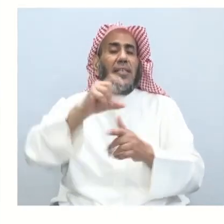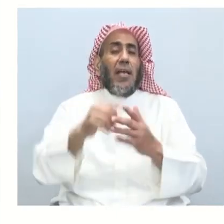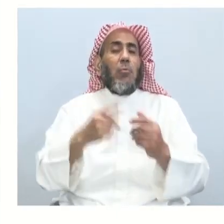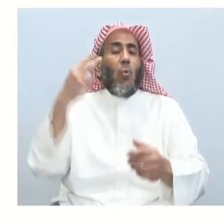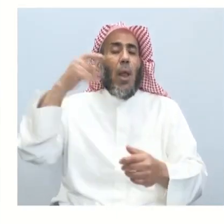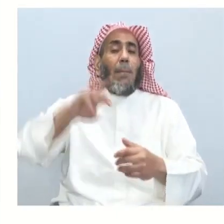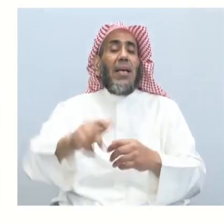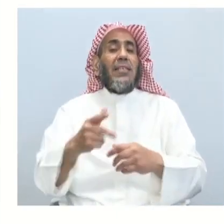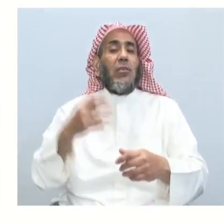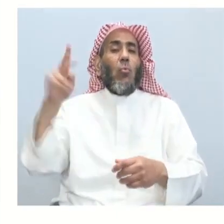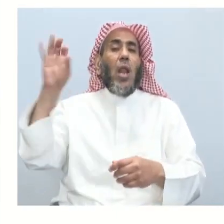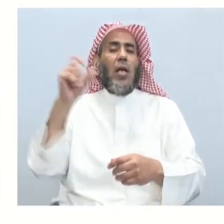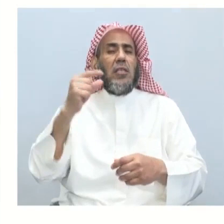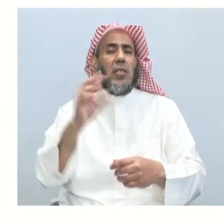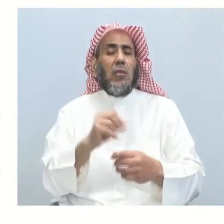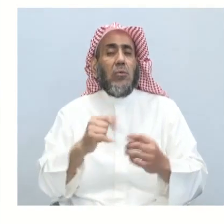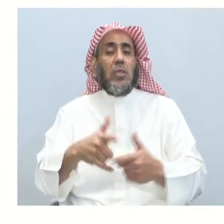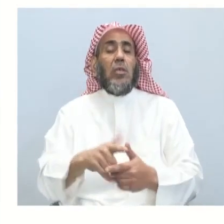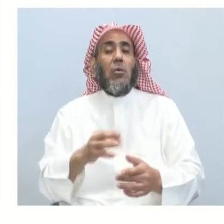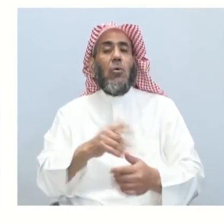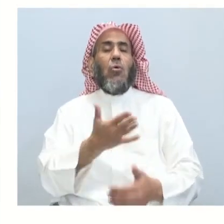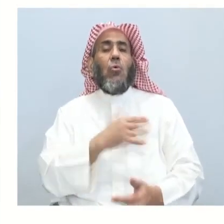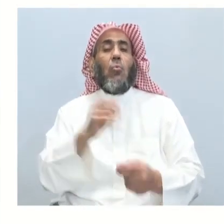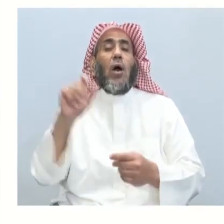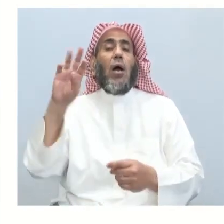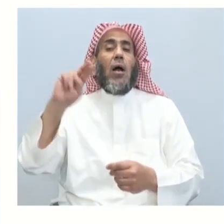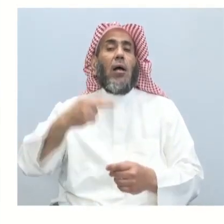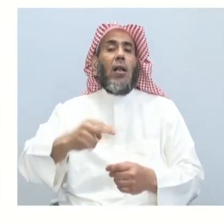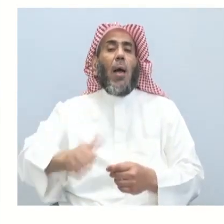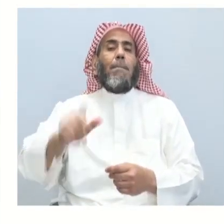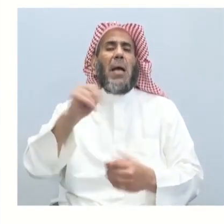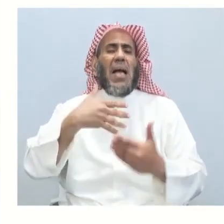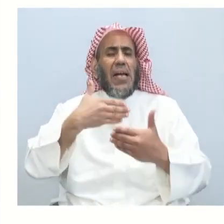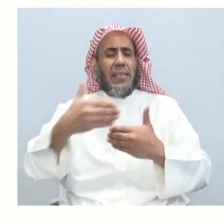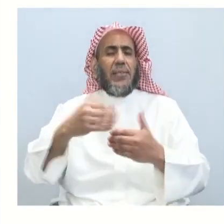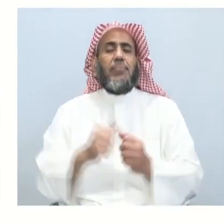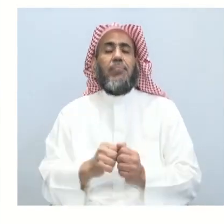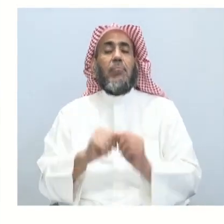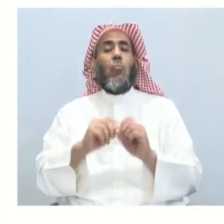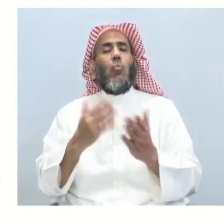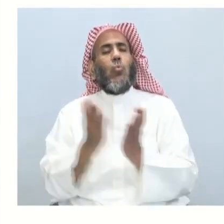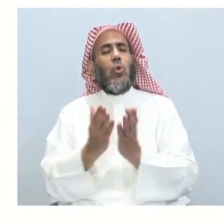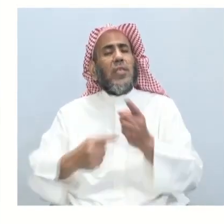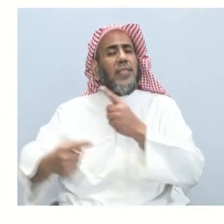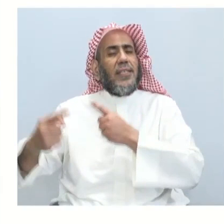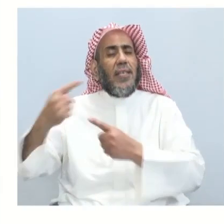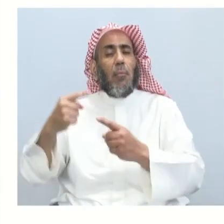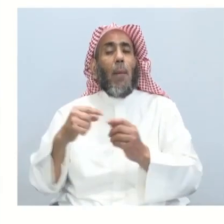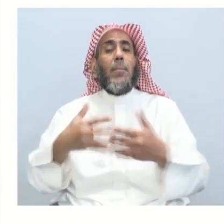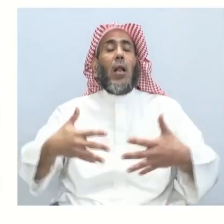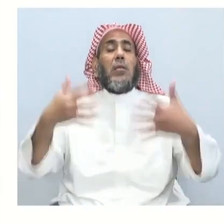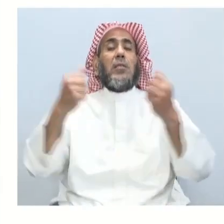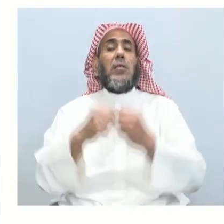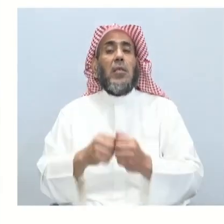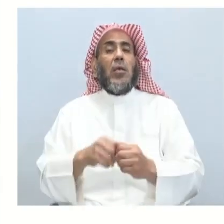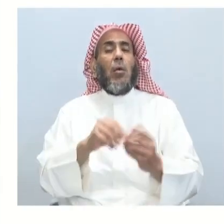والاندلسي والمعاصر معنى انه بقراءات وايضا استفادوا من اغلب الدراسات السابقه او القصائد